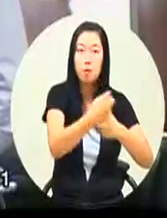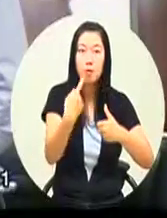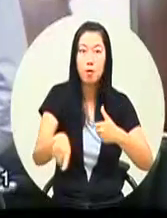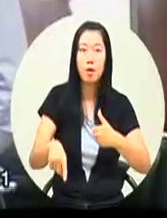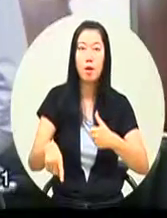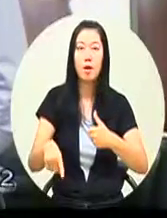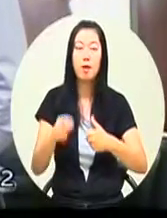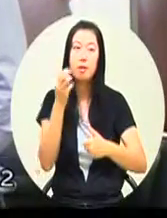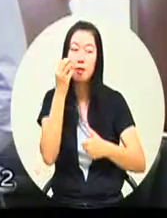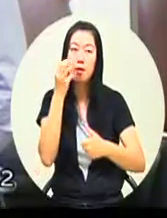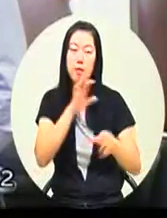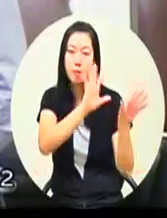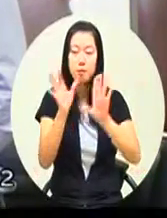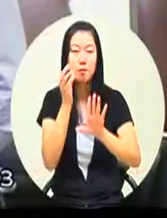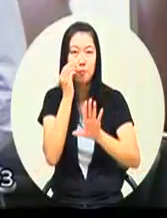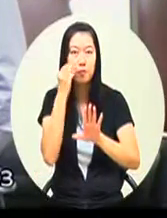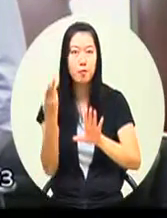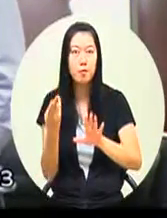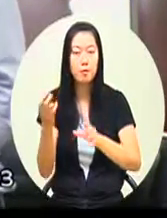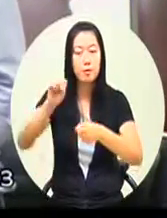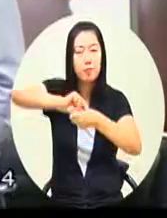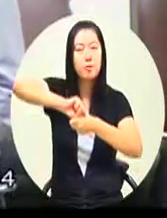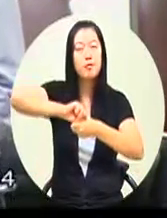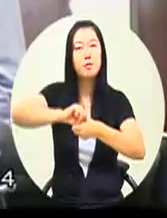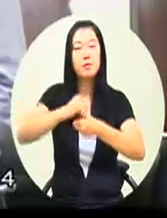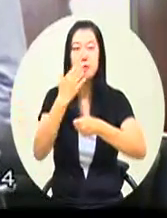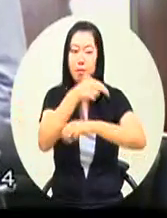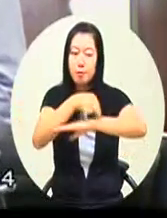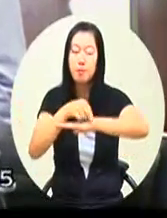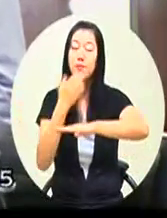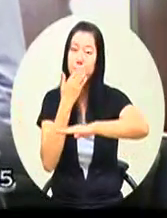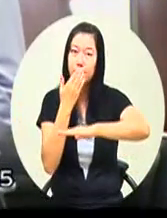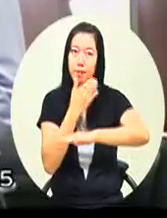的跟所谓的使用，诶，那个观感更加进步的。